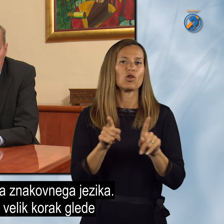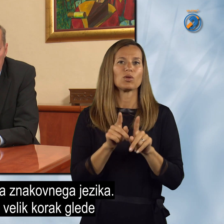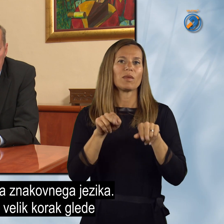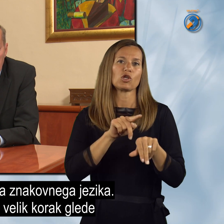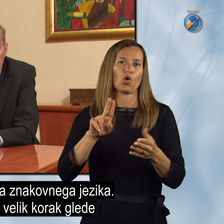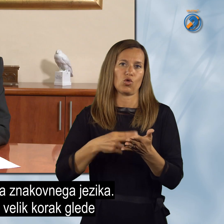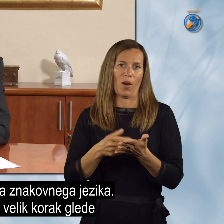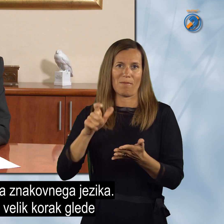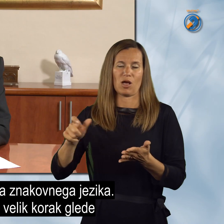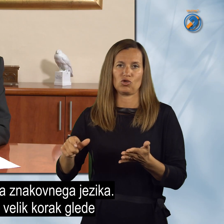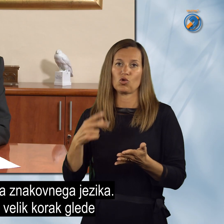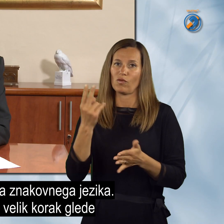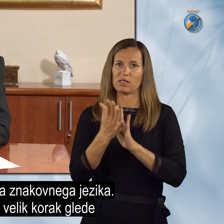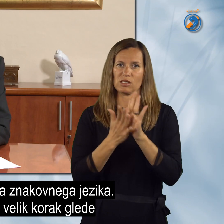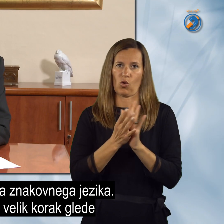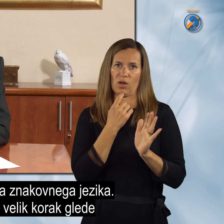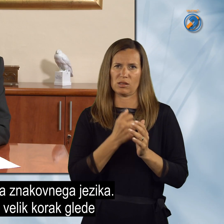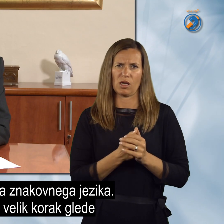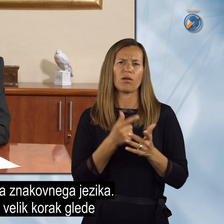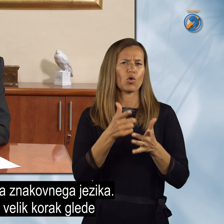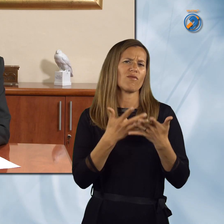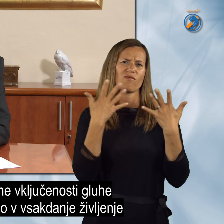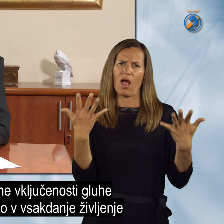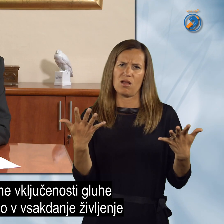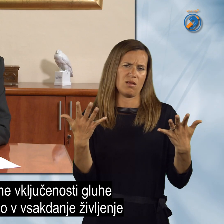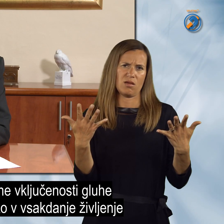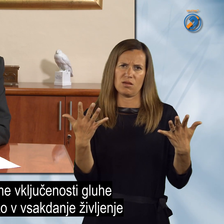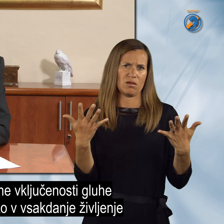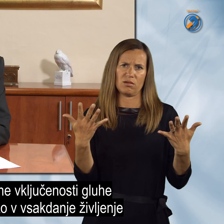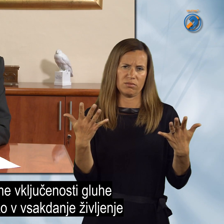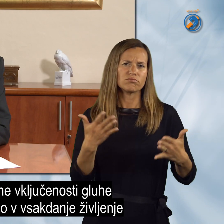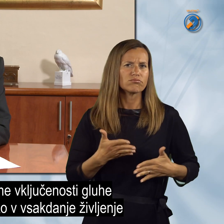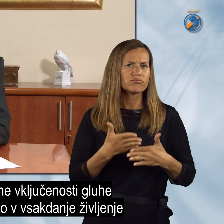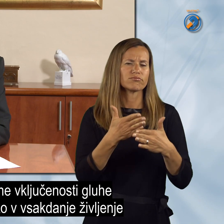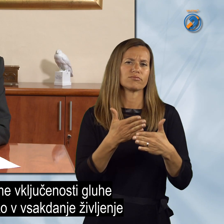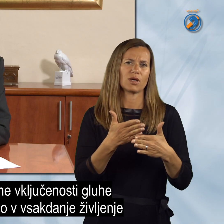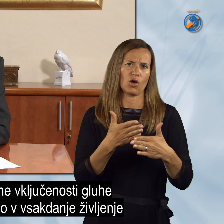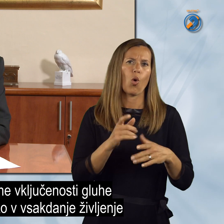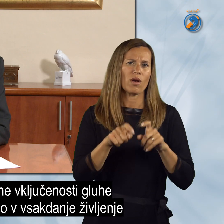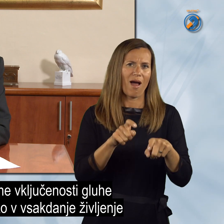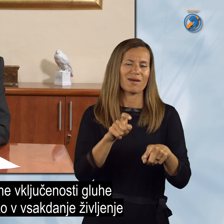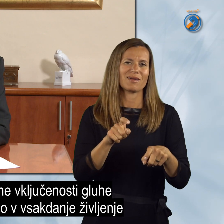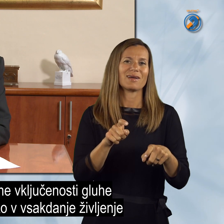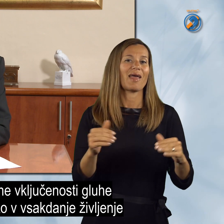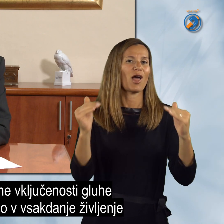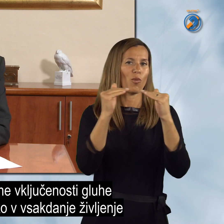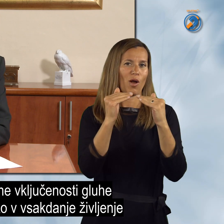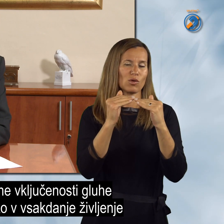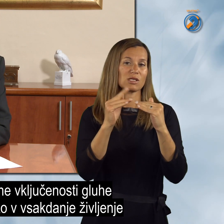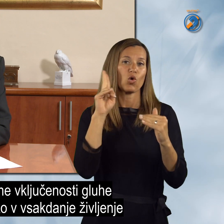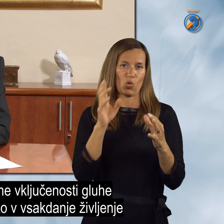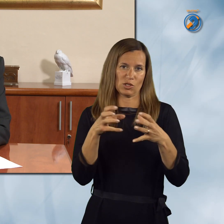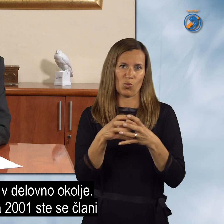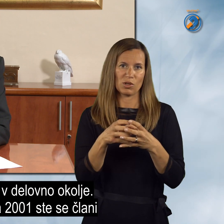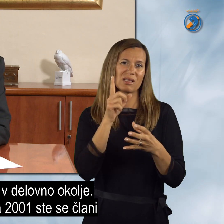jezika. To je bil velik korak glede enakopravne vključenosti gluhe skupnosti, tako v